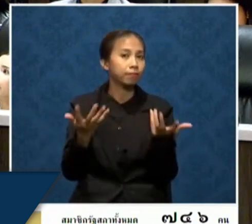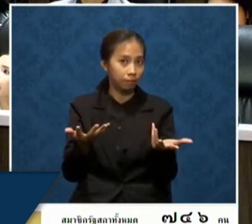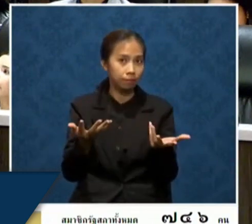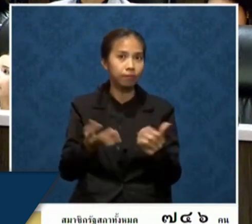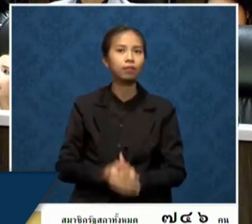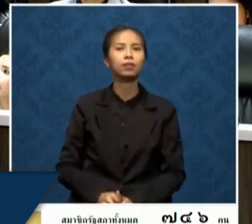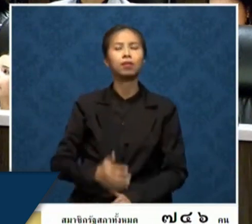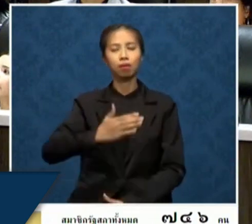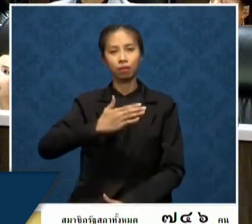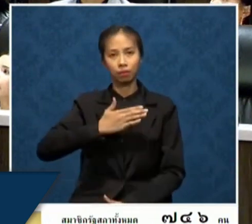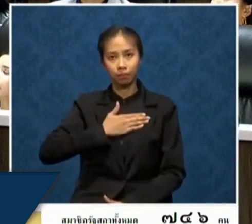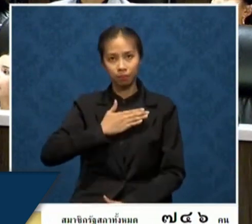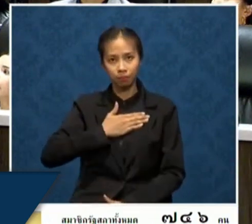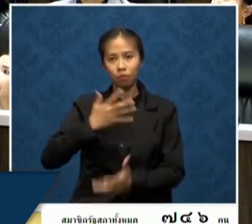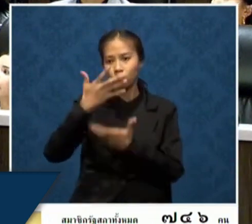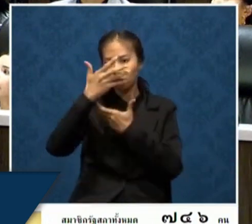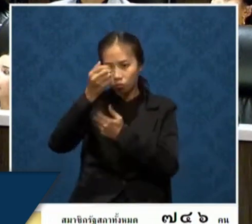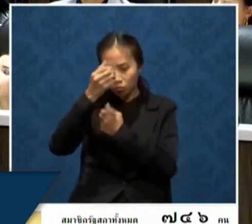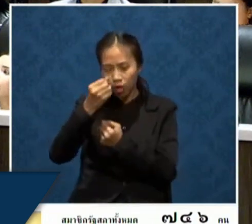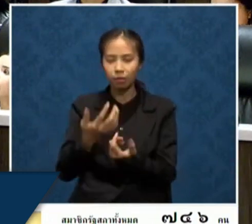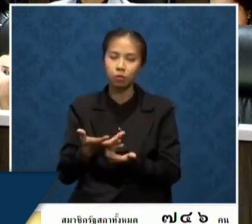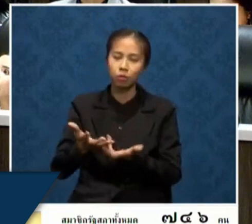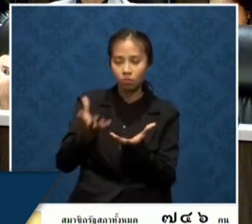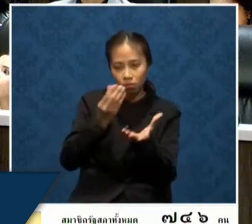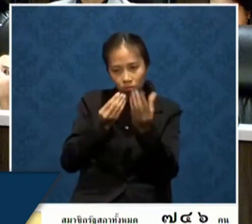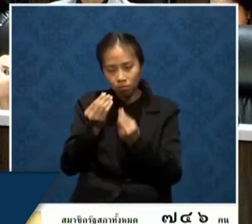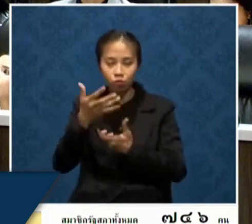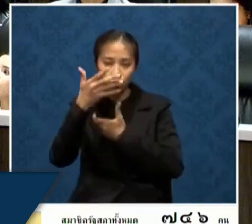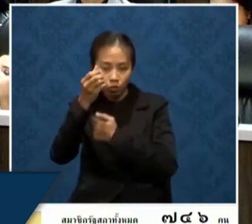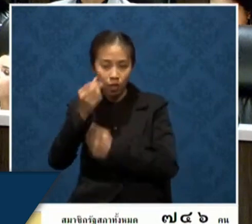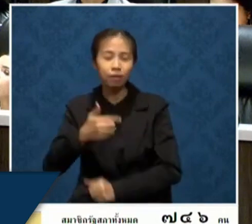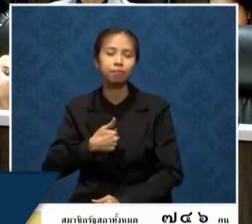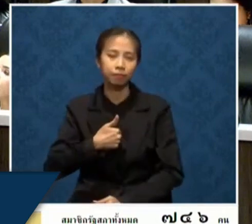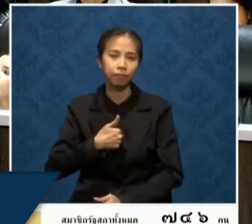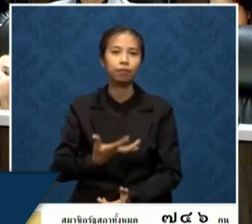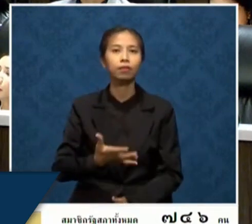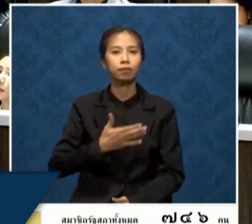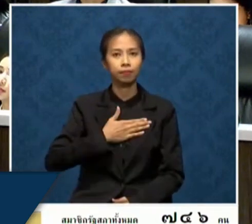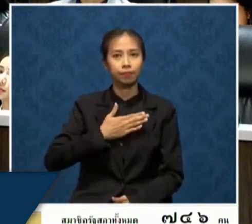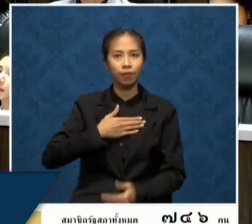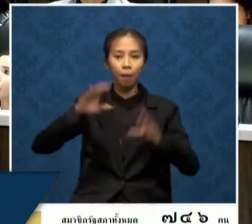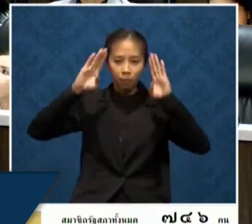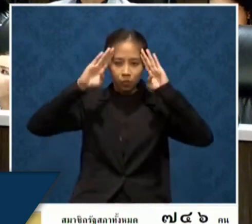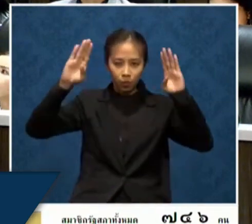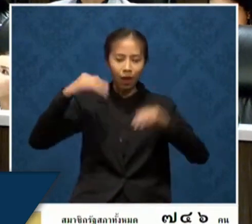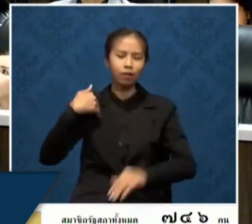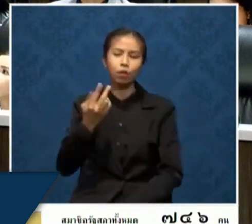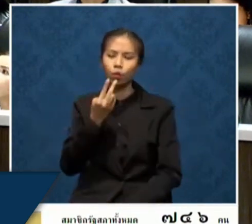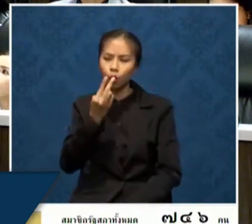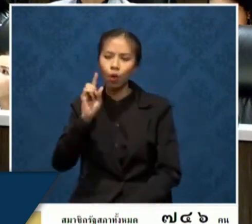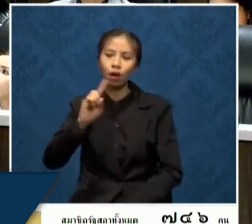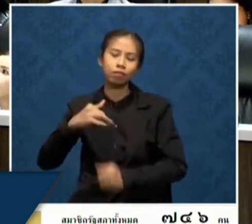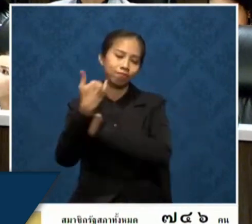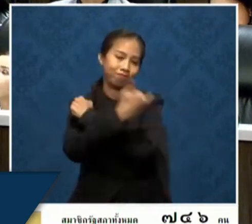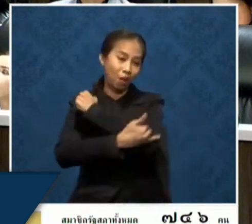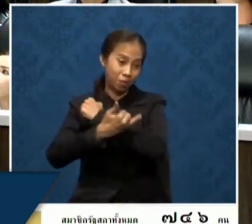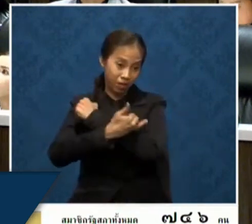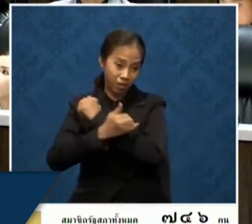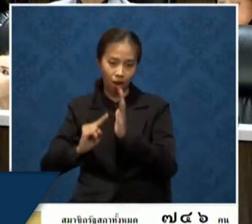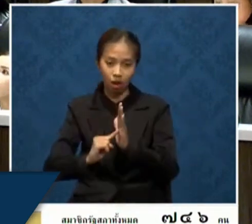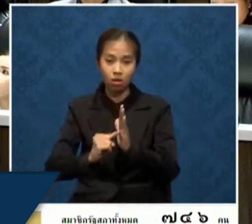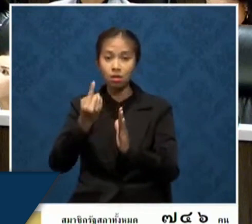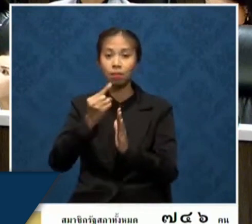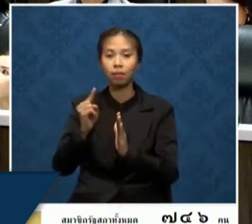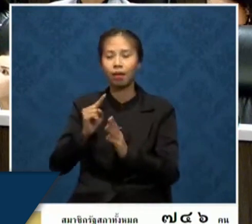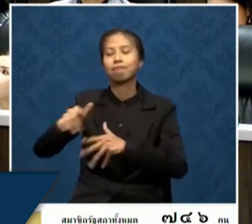และในฐานะที่ผมสนใจและติดตามเรื่องนี้ขอเรียนท่านประธานว่าจากประสบการณ์ในต่างประเทศที่ประสบความสำเร็จเรื่องนี้ต้องเริ่มที่ประชาชนและ